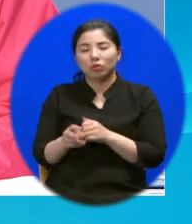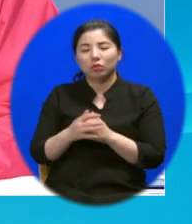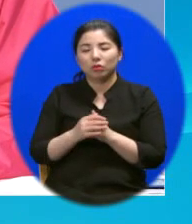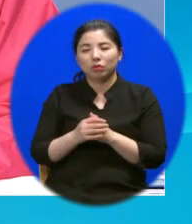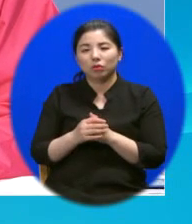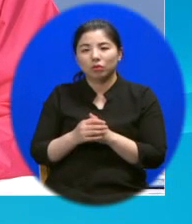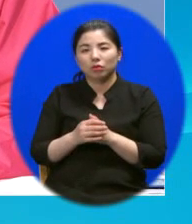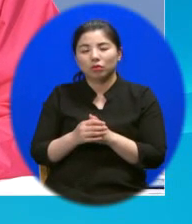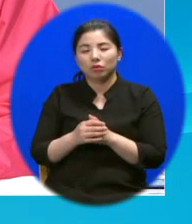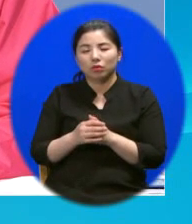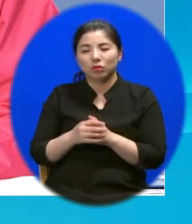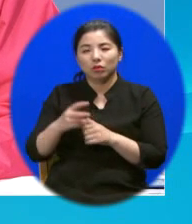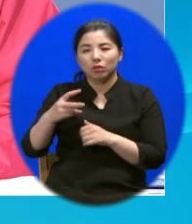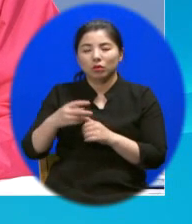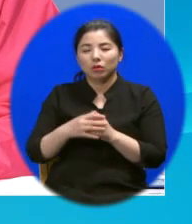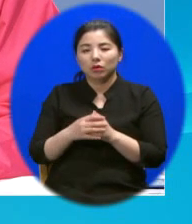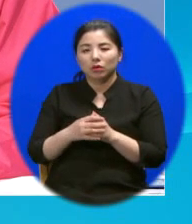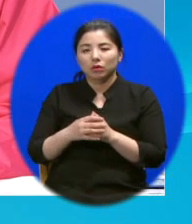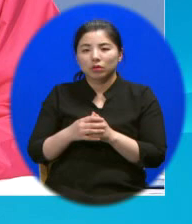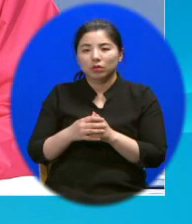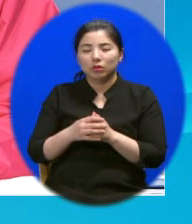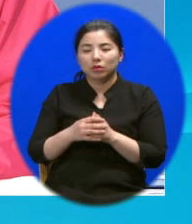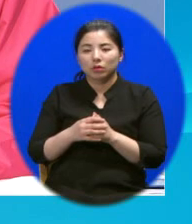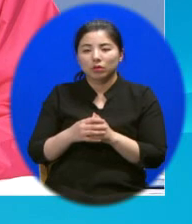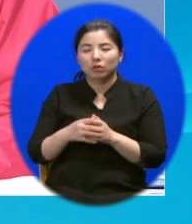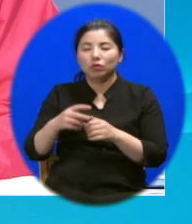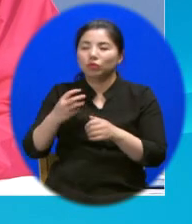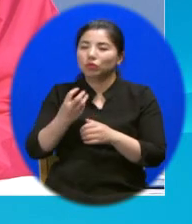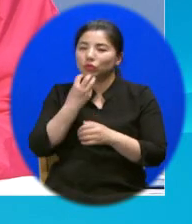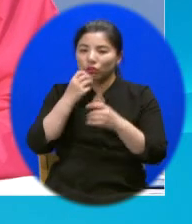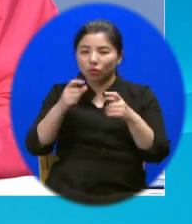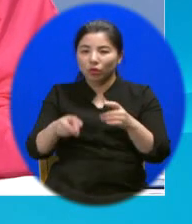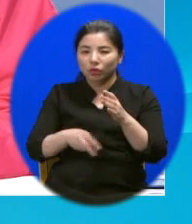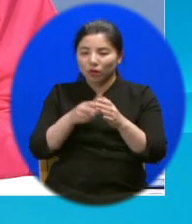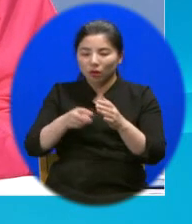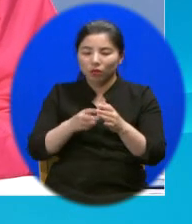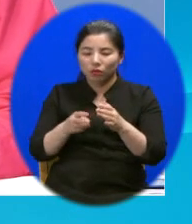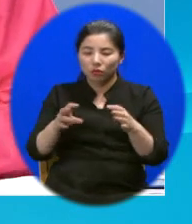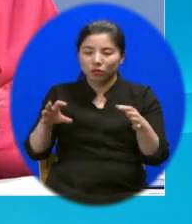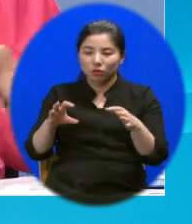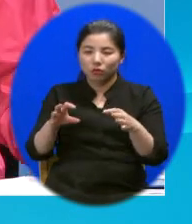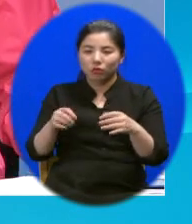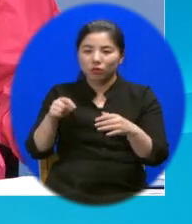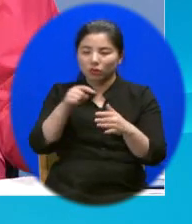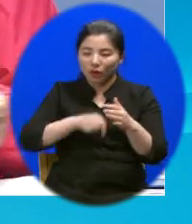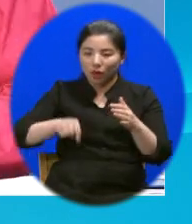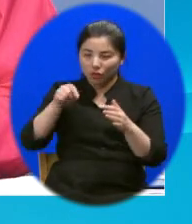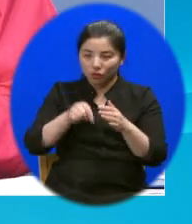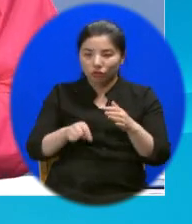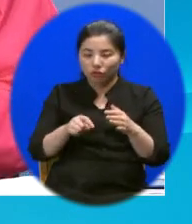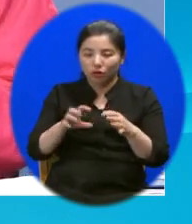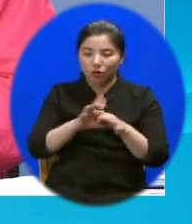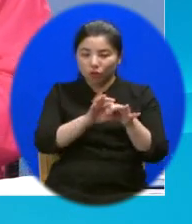동탄에서 연결되는 혁신도시 연결되는 수도권 내륙 썬 부분이 연결이 되고 또 남쪽으로는 우리 저거